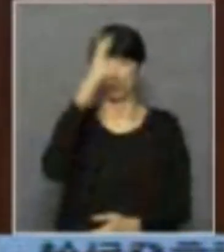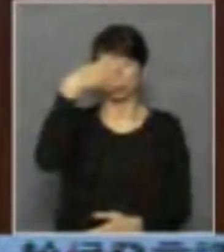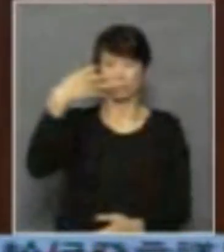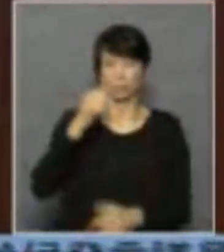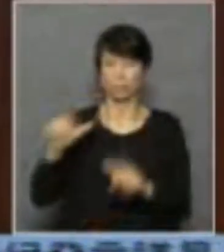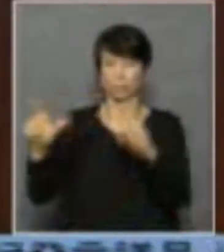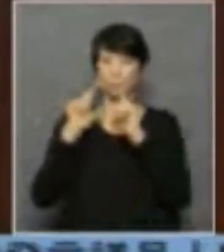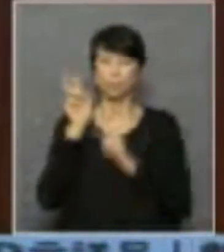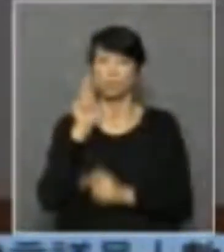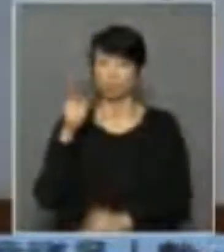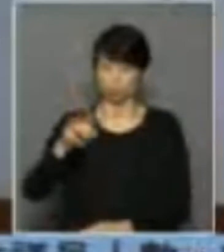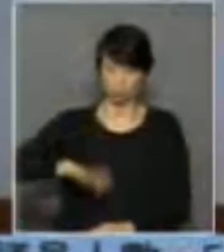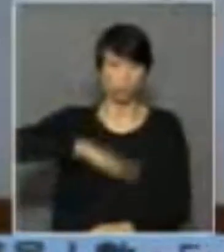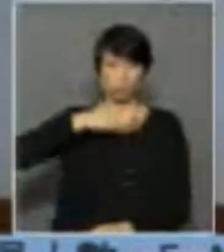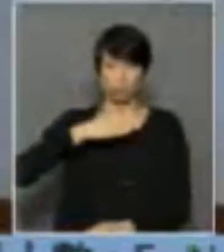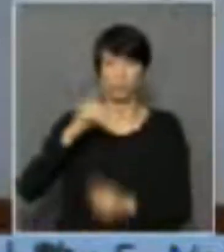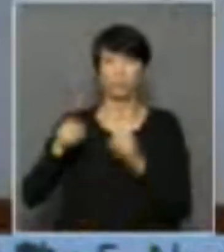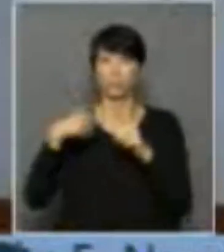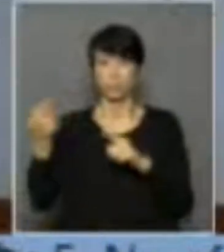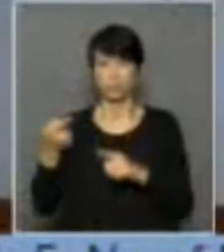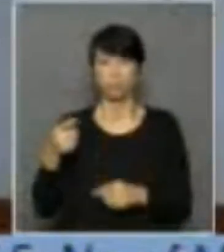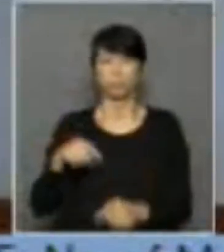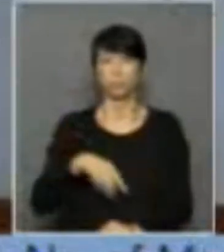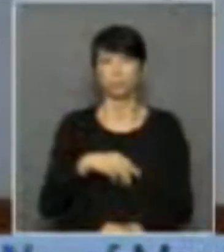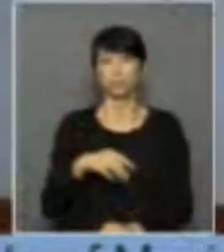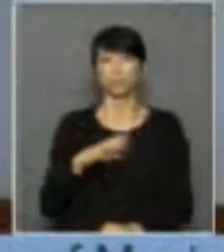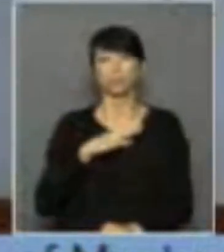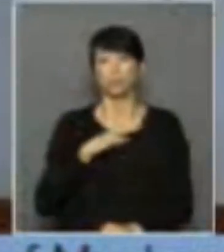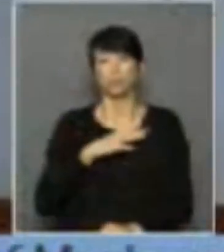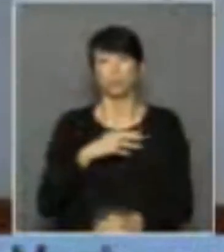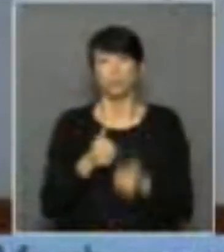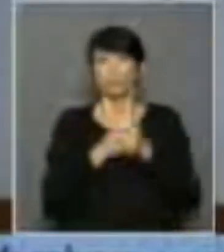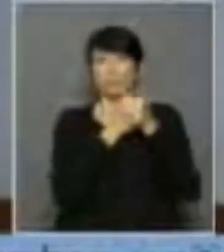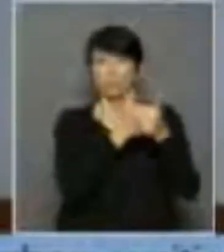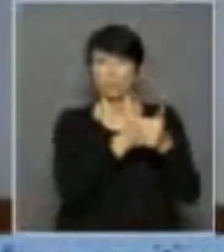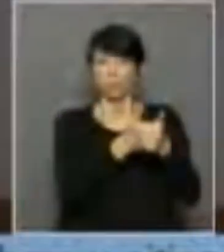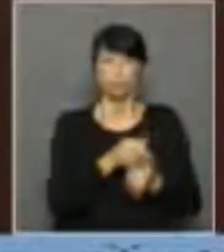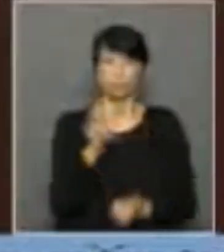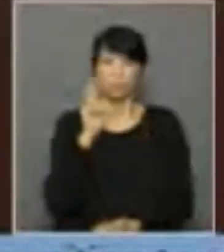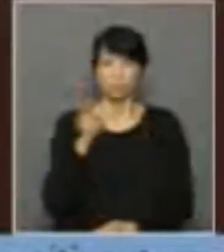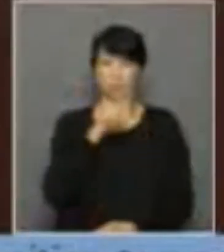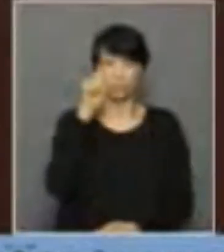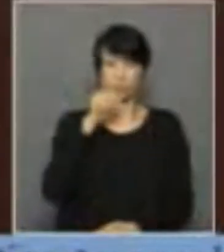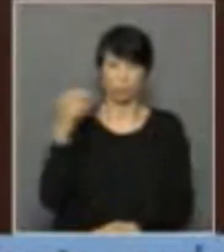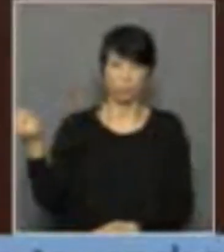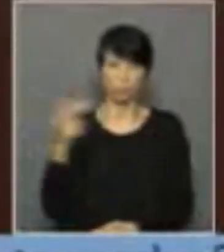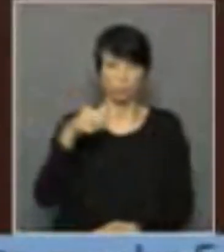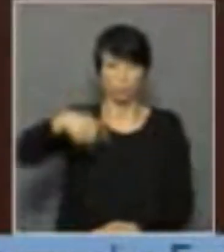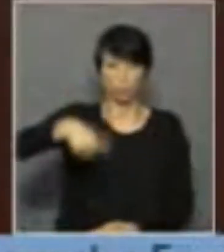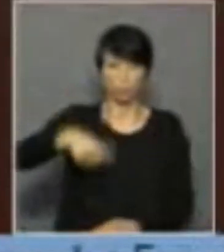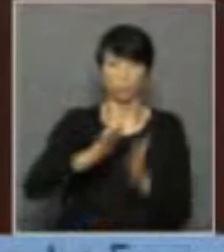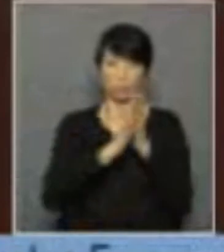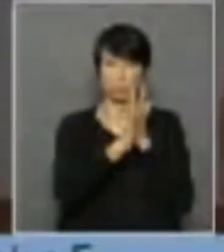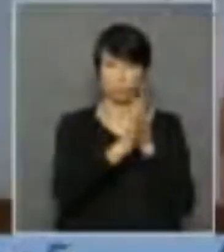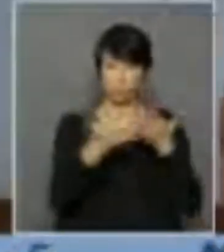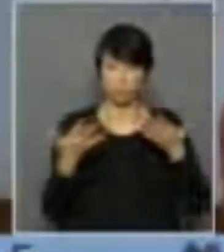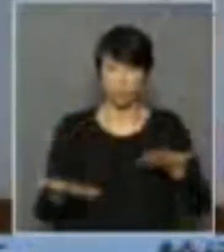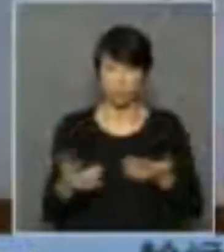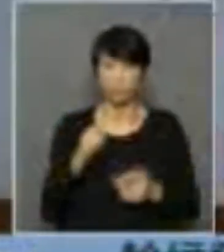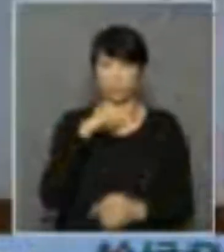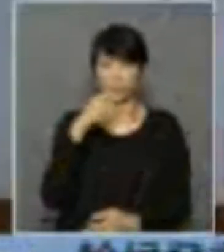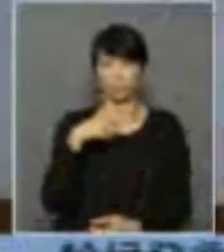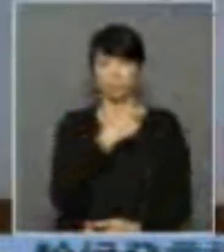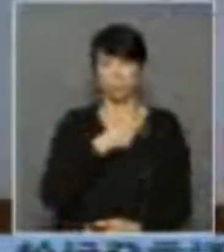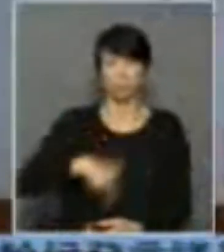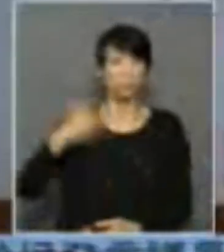果你不滿意在其他場合跟進，如果你有跟進問題呢，請你再輪候，好嗎？因為現在我們還有議員等 等